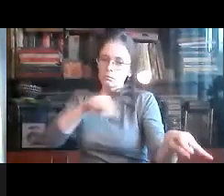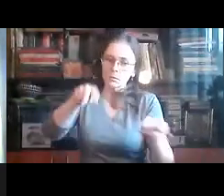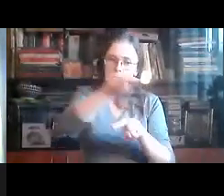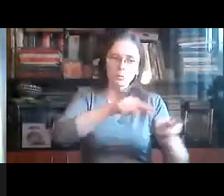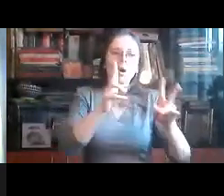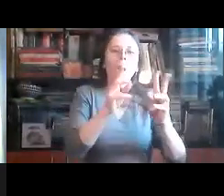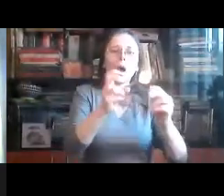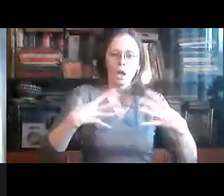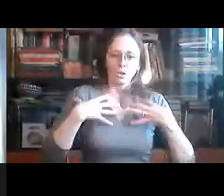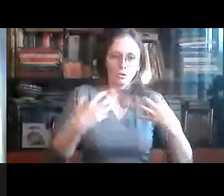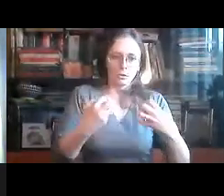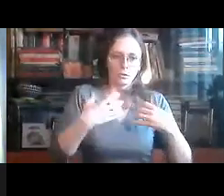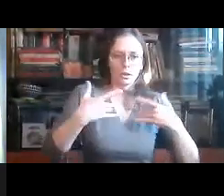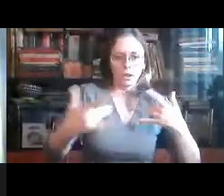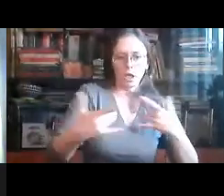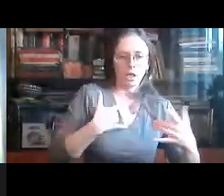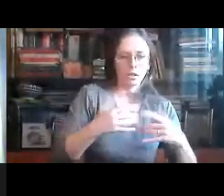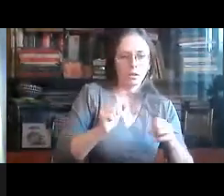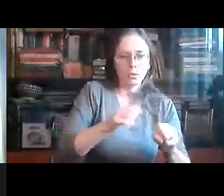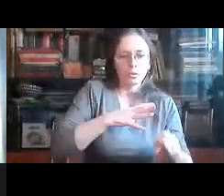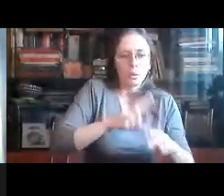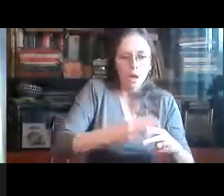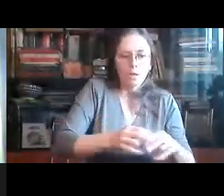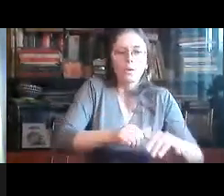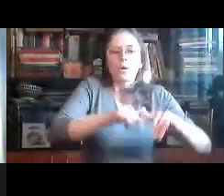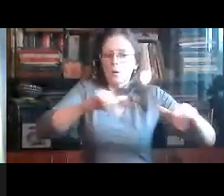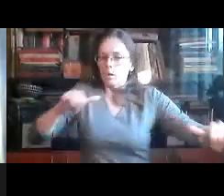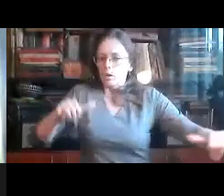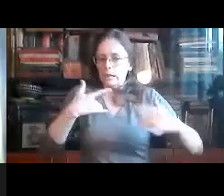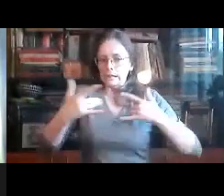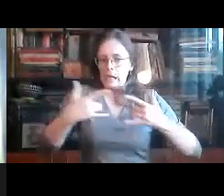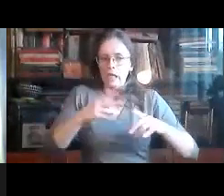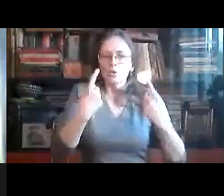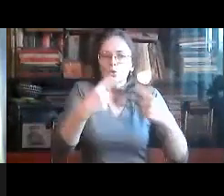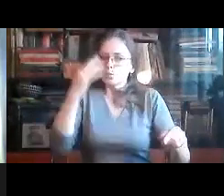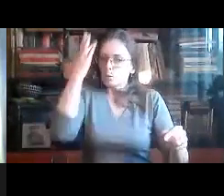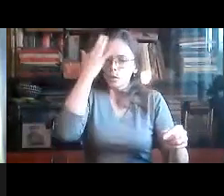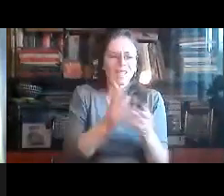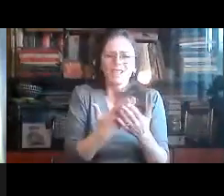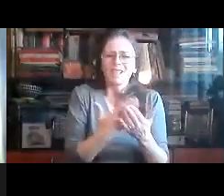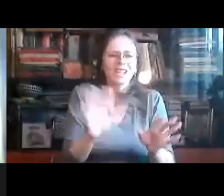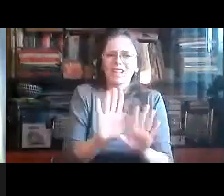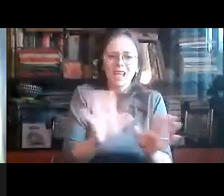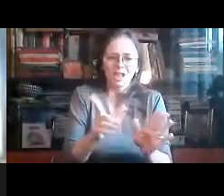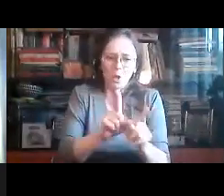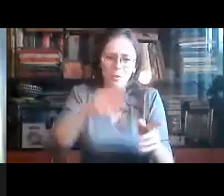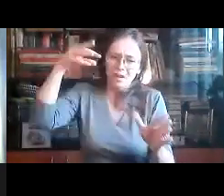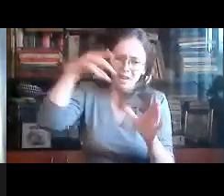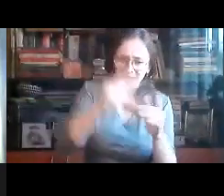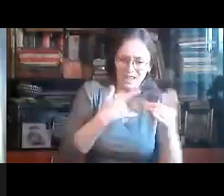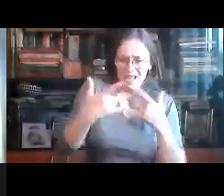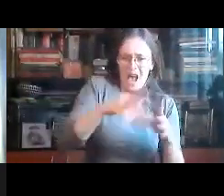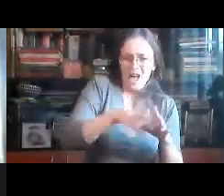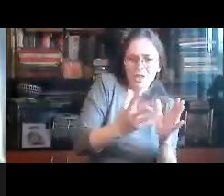да, происходит вот какой-то речь не о том, чтобы впихнуть в коробку, в зал, да, новые технологии, а какое-то расширение